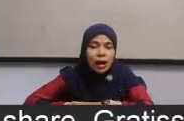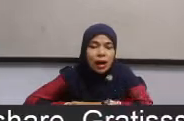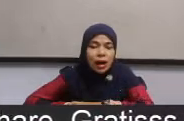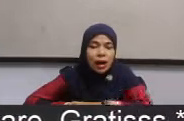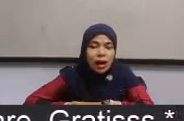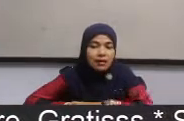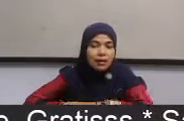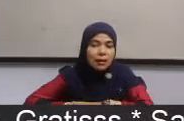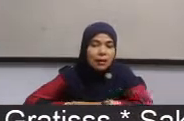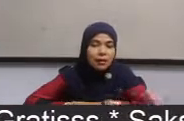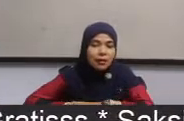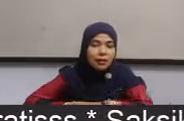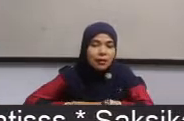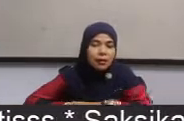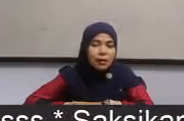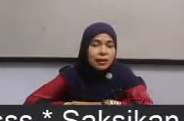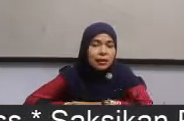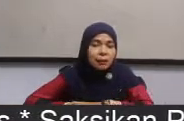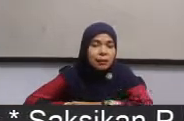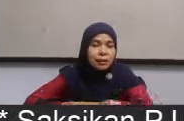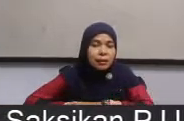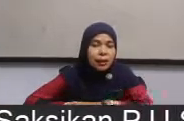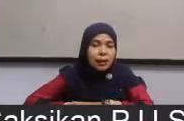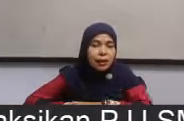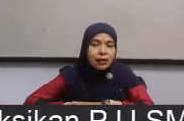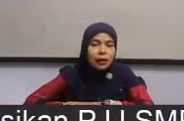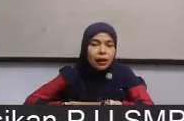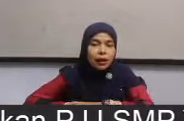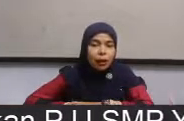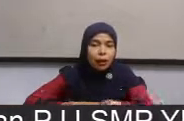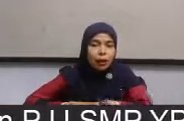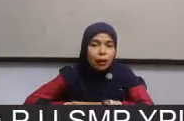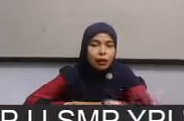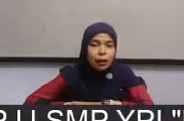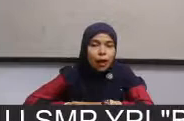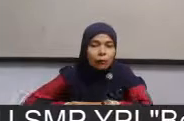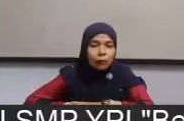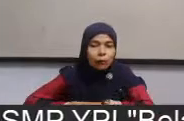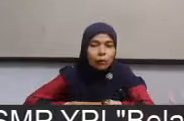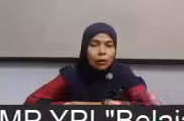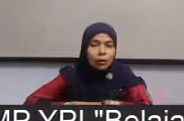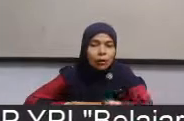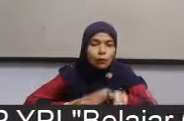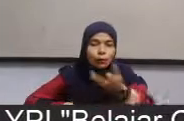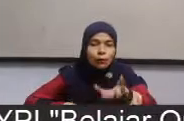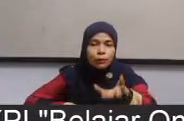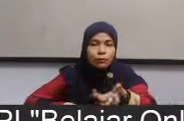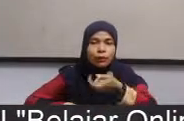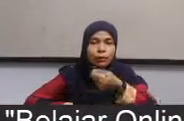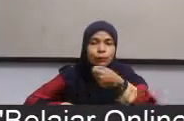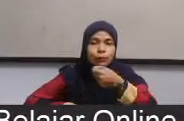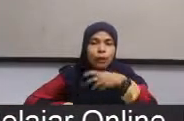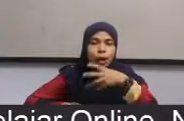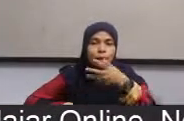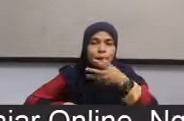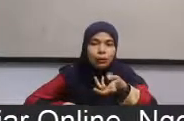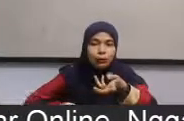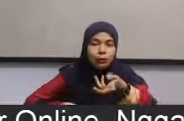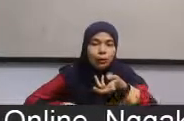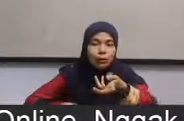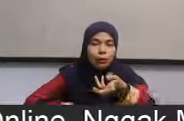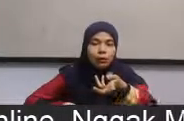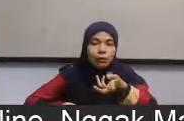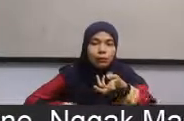Hai Jeju asing jadi kita tidak bisa ya mengikuti langsung secara langsung masuknya budaya asing